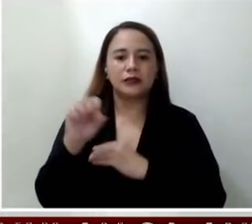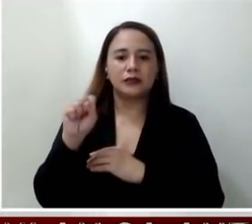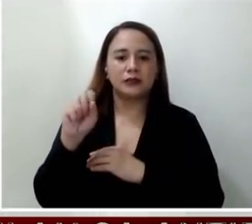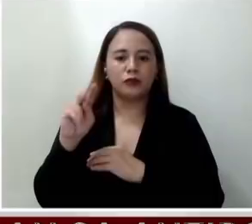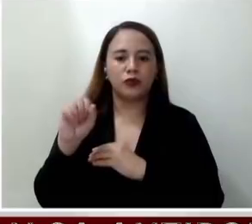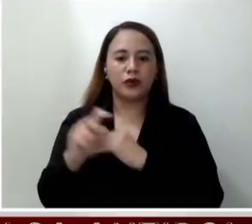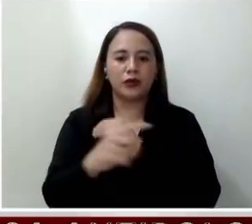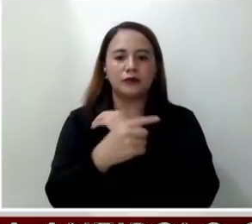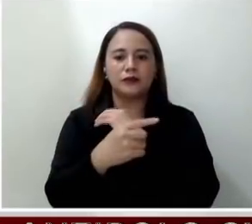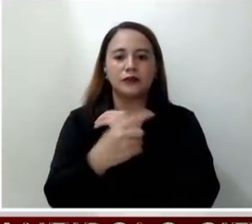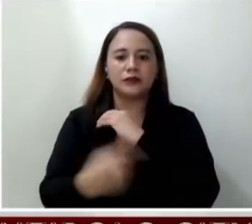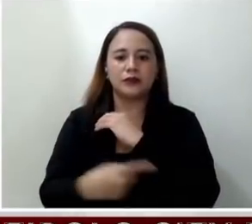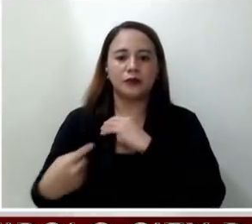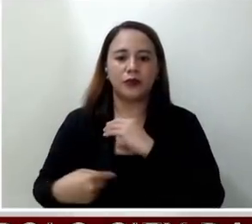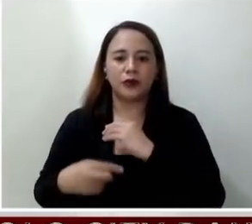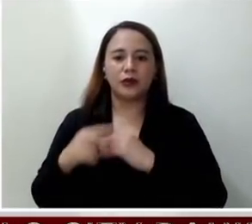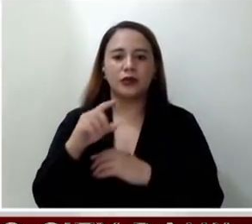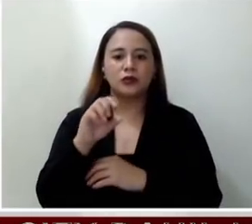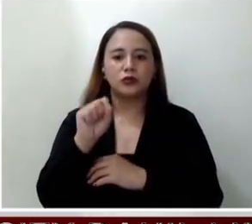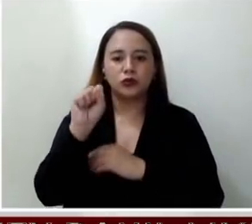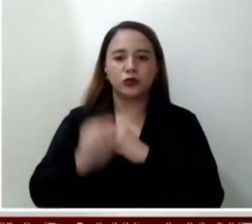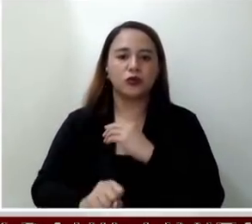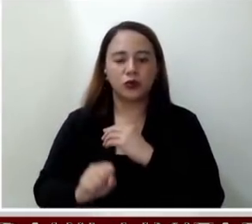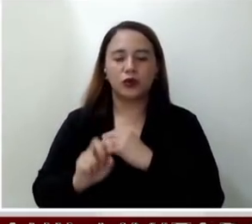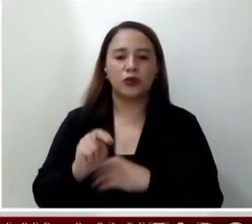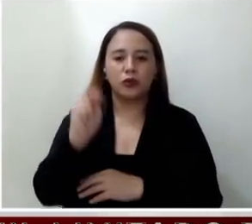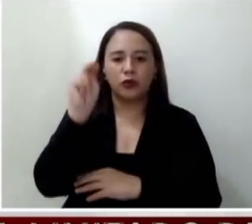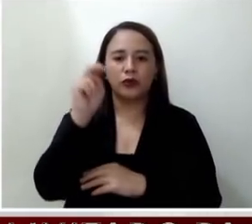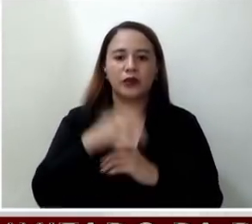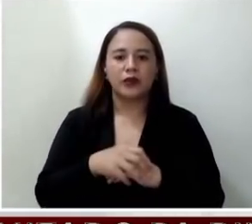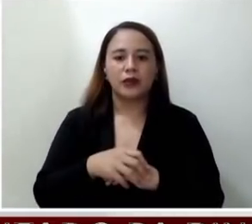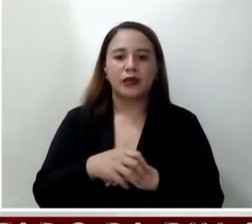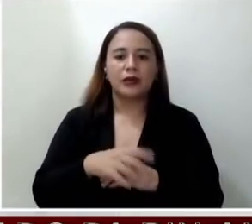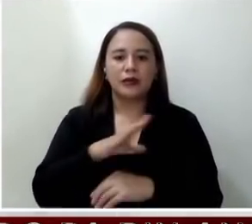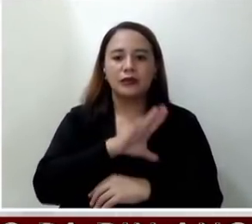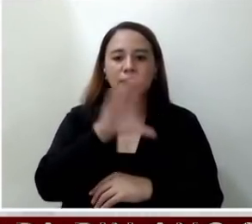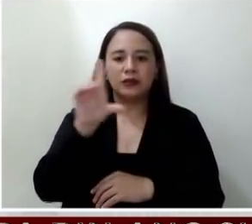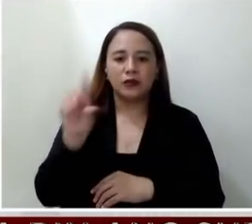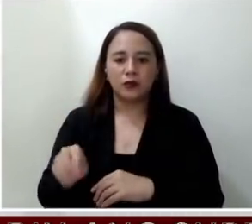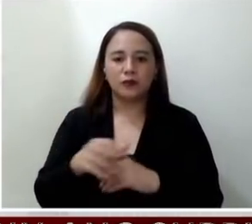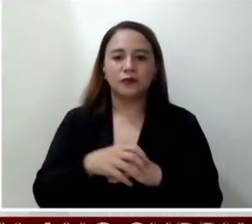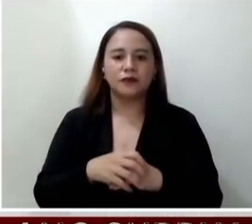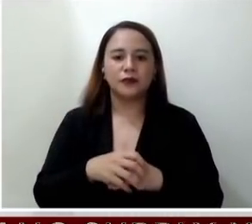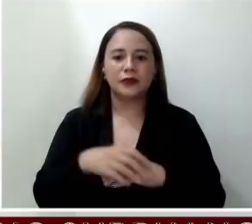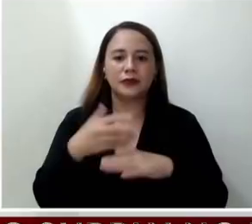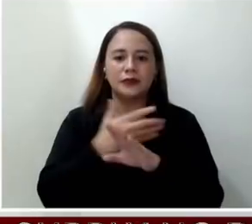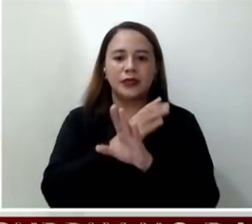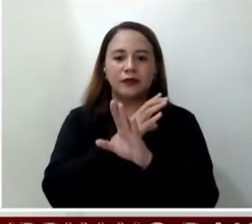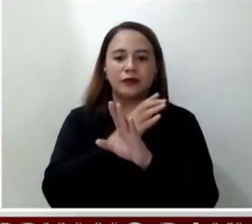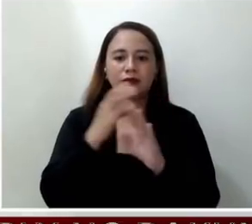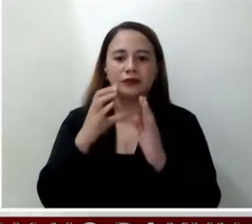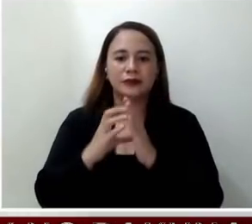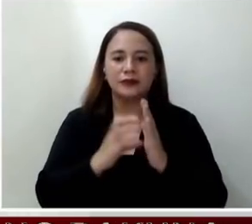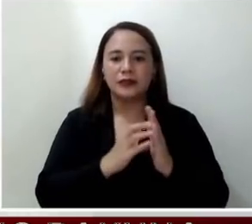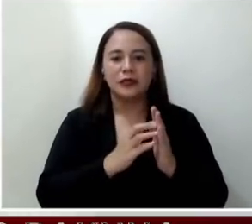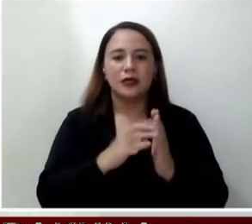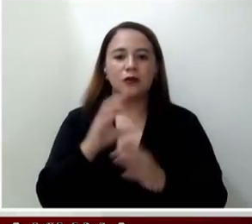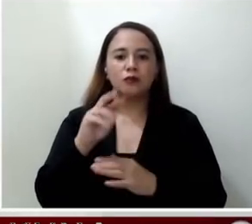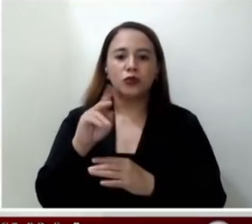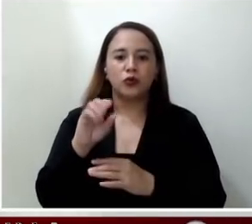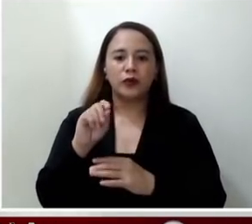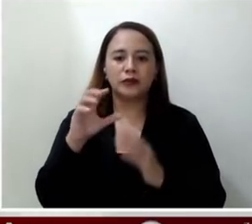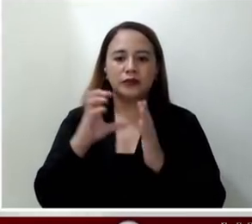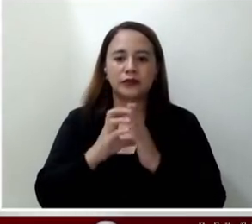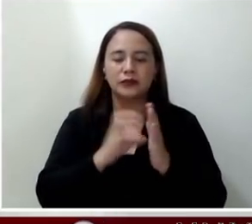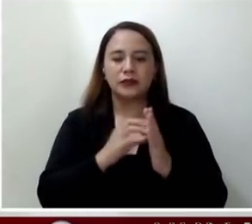at Zamboanga del Norte. MECQ rin sa Cagayan de Oro City, Davao City, Butuan City, Agusan